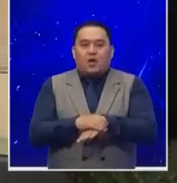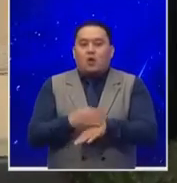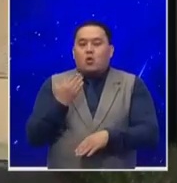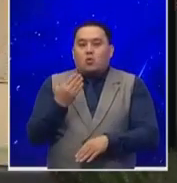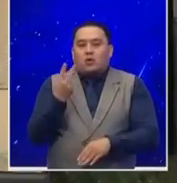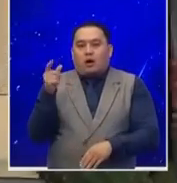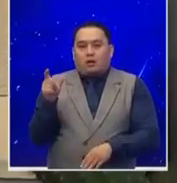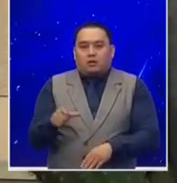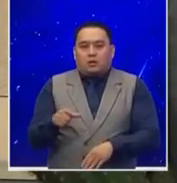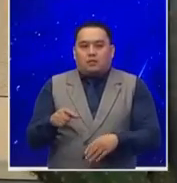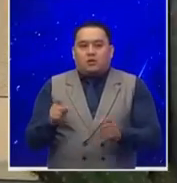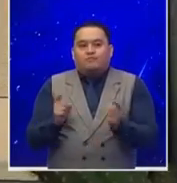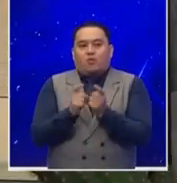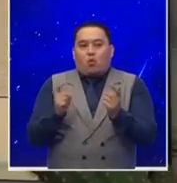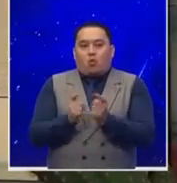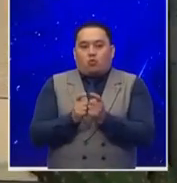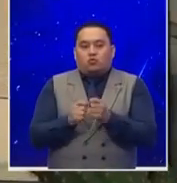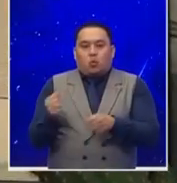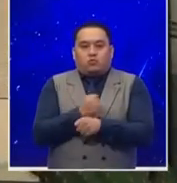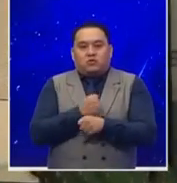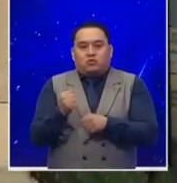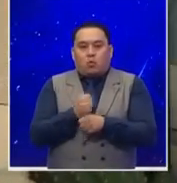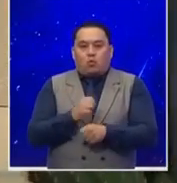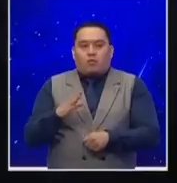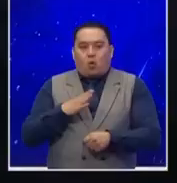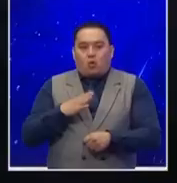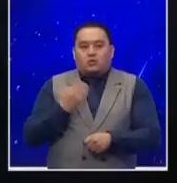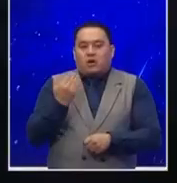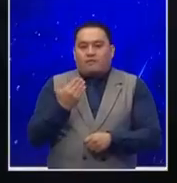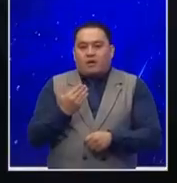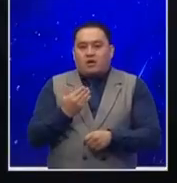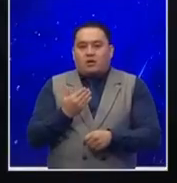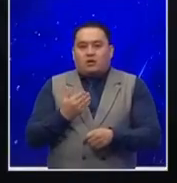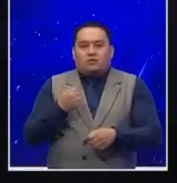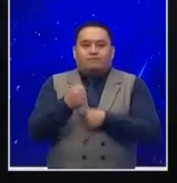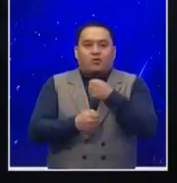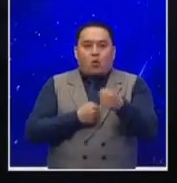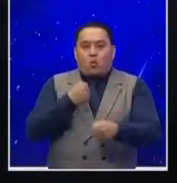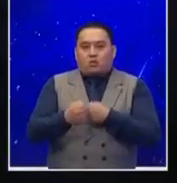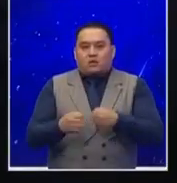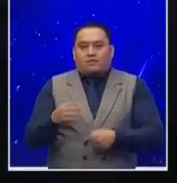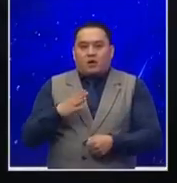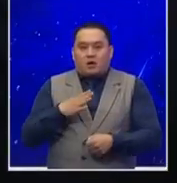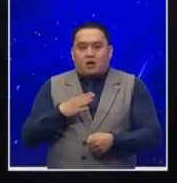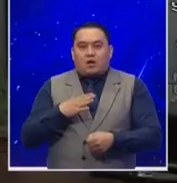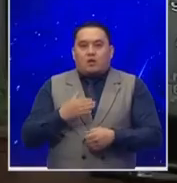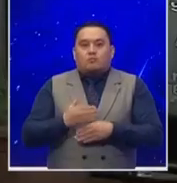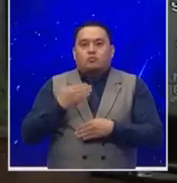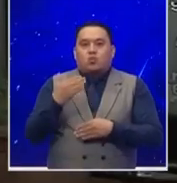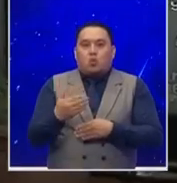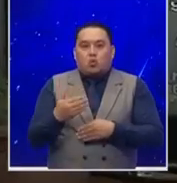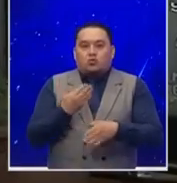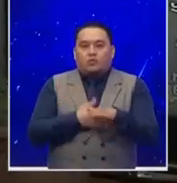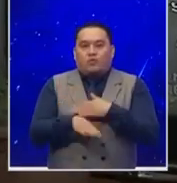Анықталғанда екі азамат сөзге келіп, соңы төбелеске ұласқан. Күдікті жәбірленушіге дене зақымын келтірген. Кейін оқиға орнынан